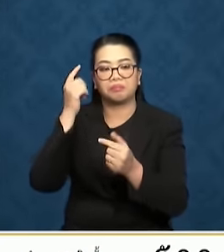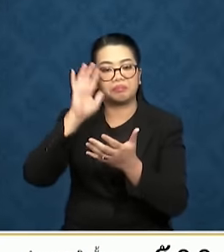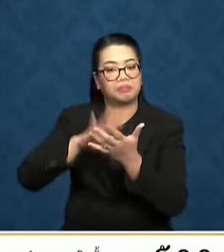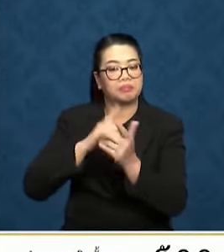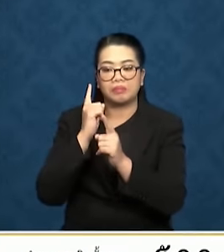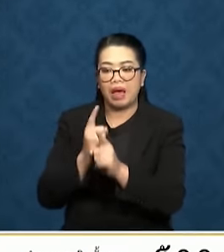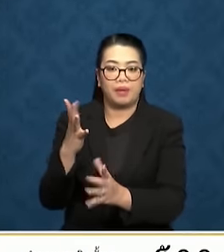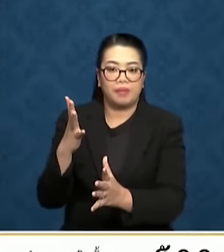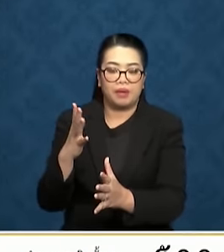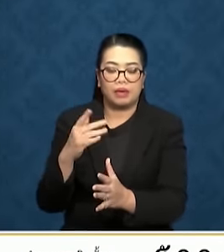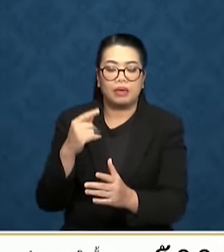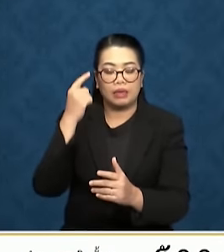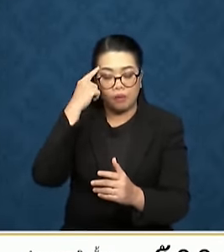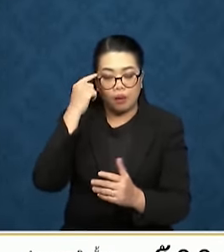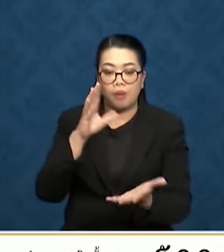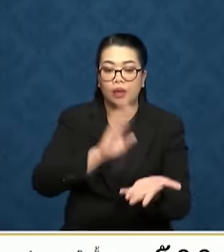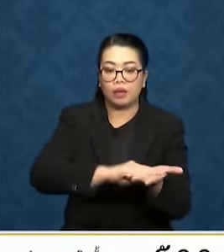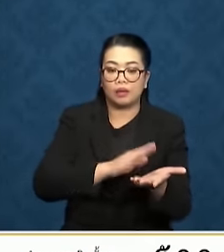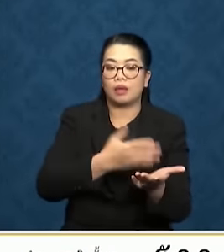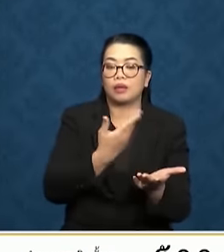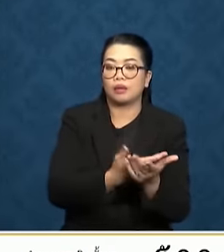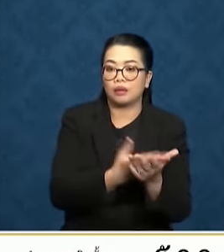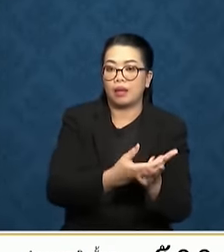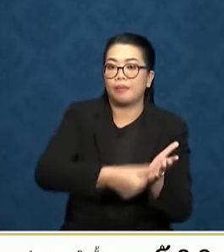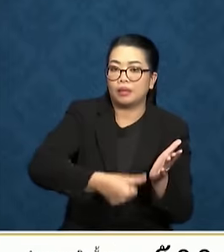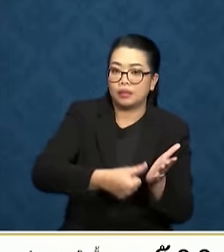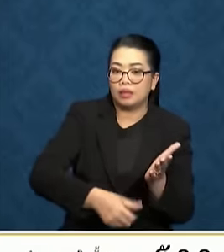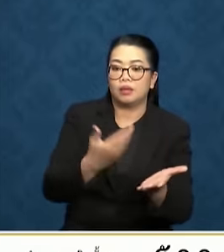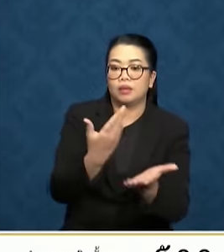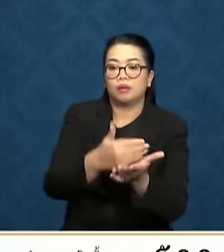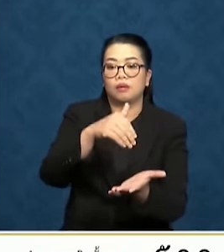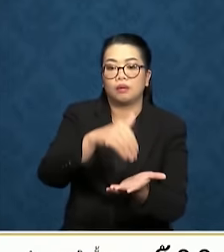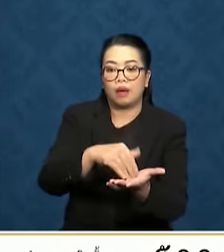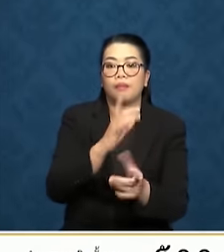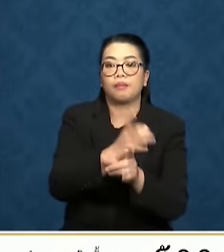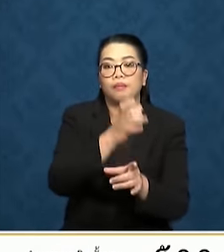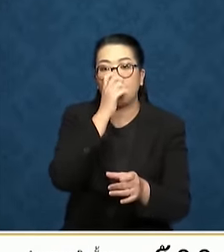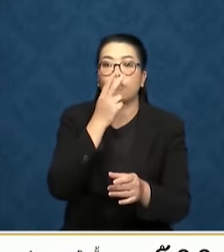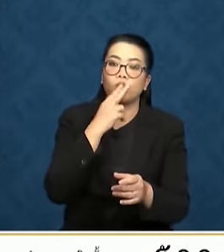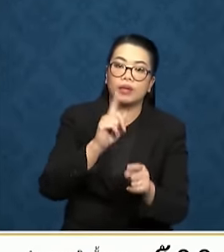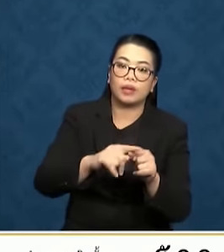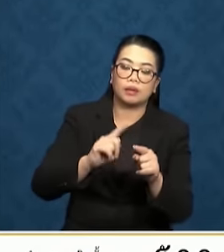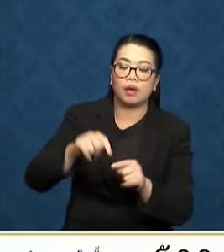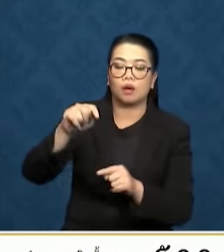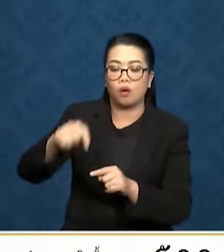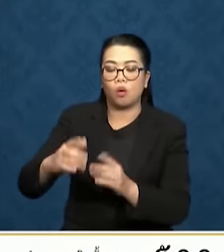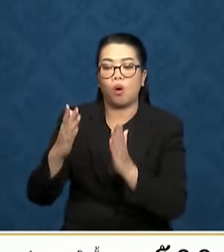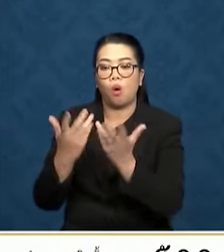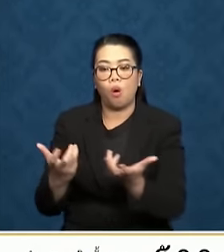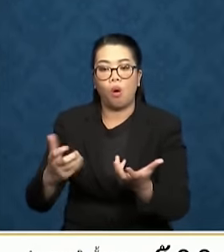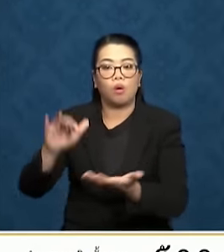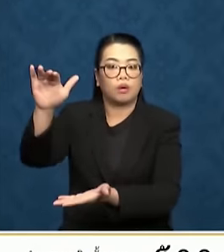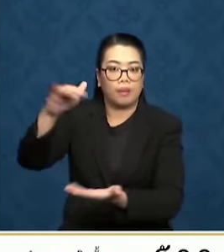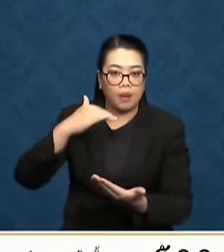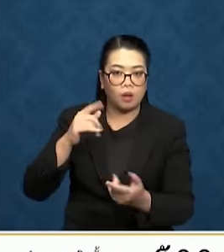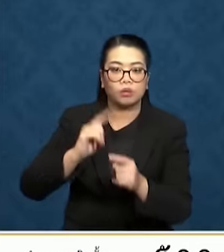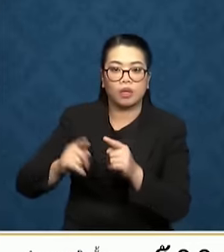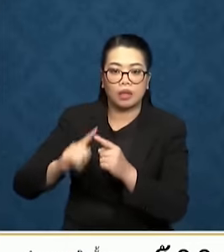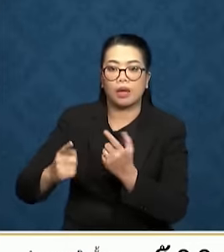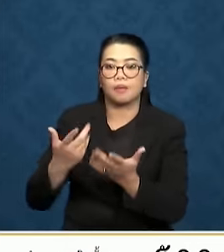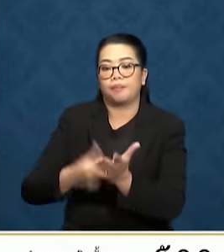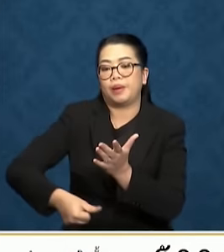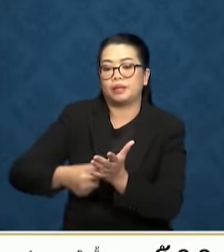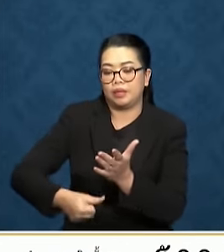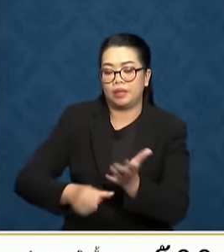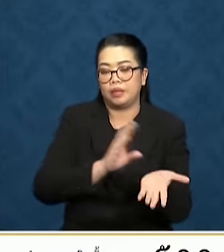ว่ามีอยู่ 3กรมถูกมั้ครับก็คือกรมสรรพากรกรมสุลกากรและก็กรมสรรพสามิตทางอันที่อันนี้ที่เห็นเนี่ยคือประมาณการรายได้ที่